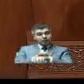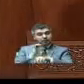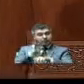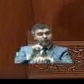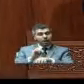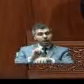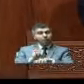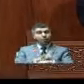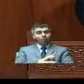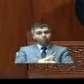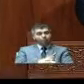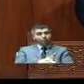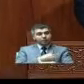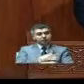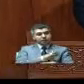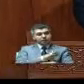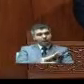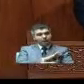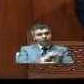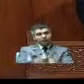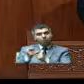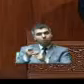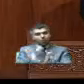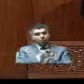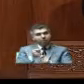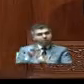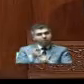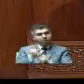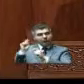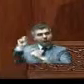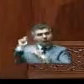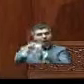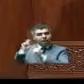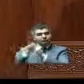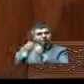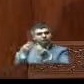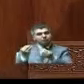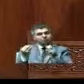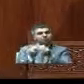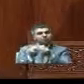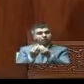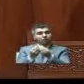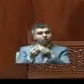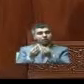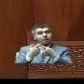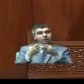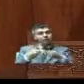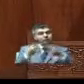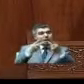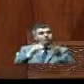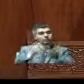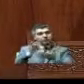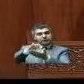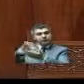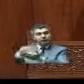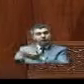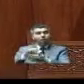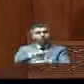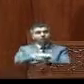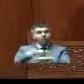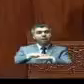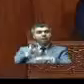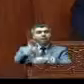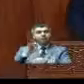أن أنوه بالروح العالية والتعبئة الكبيرة التي تميز جميع المتدخلين لفك العزلة ودعم